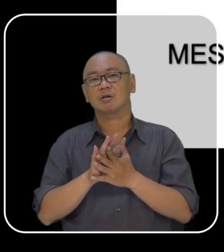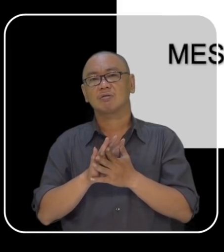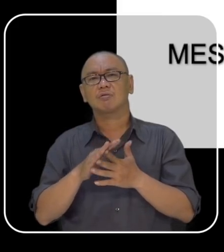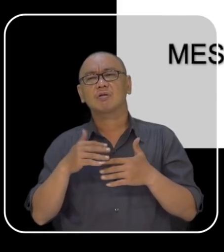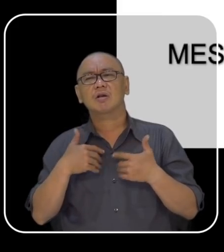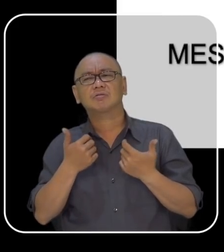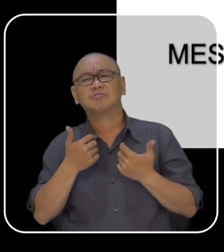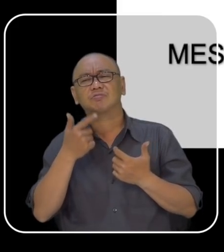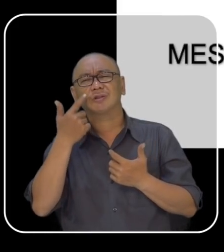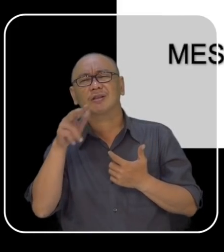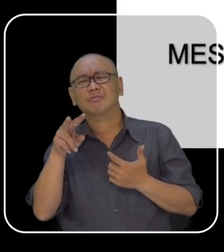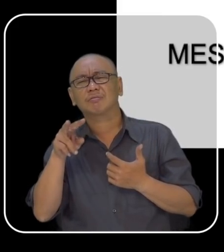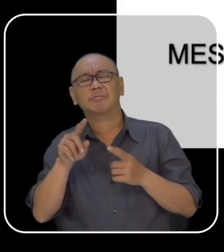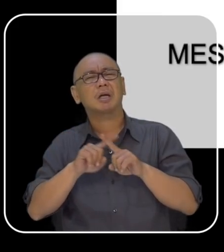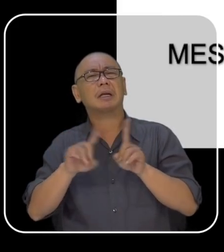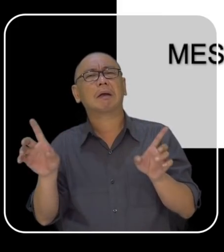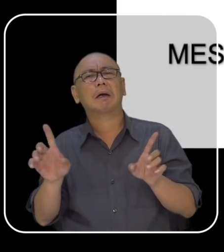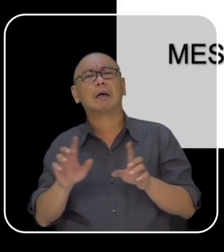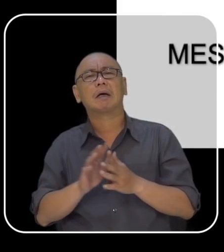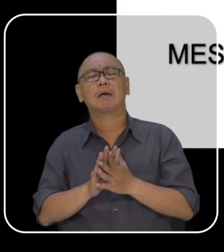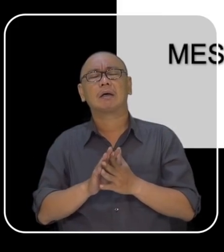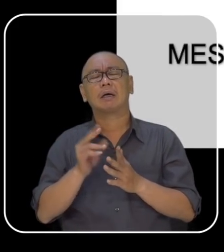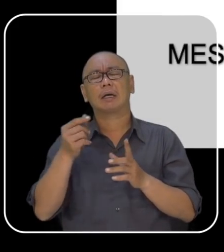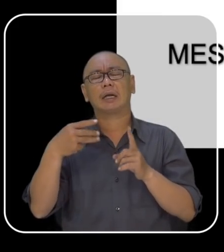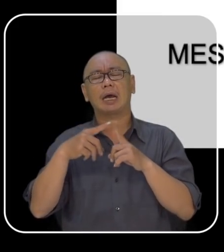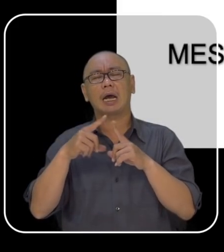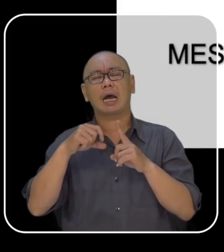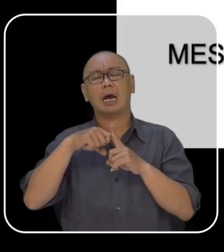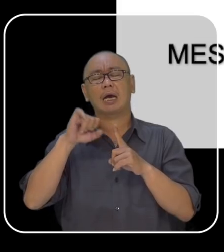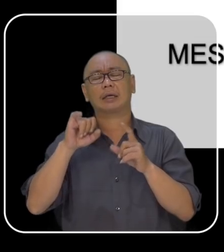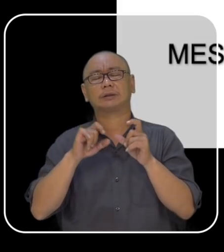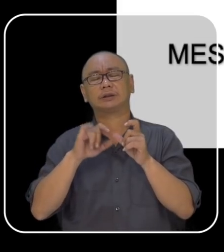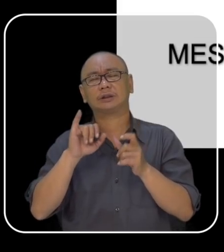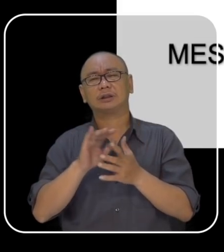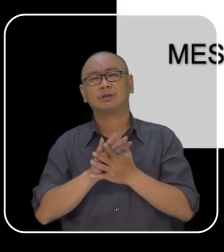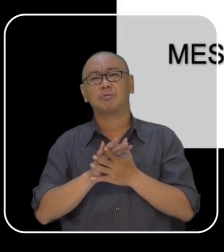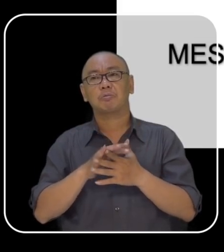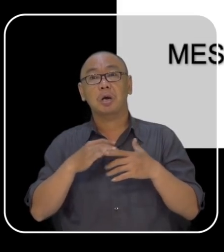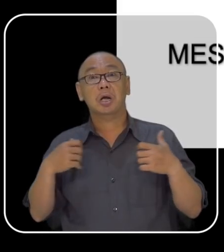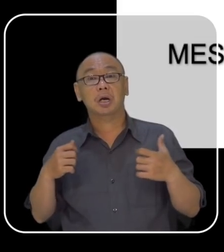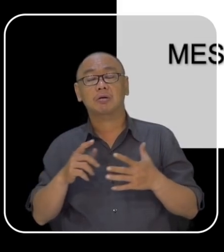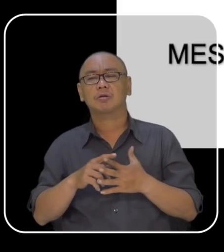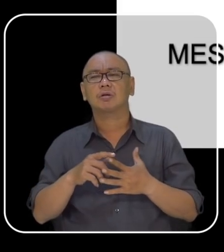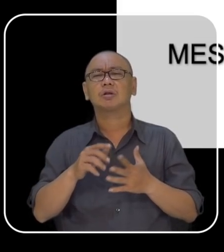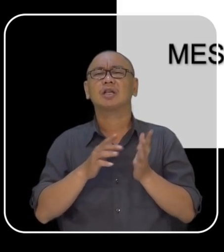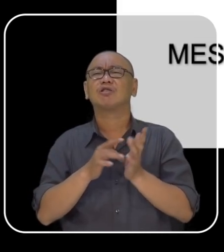berbeda. Mereka dengan marah dan justru mempertanyakan, Yesus siapa